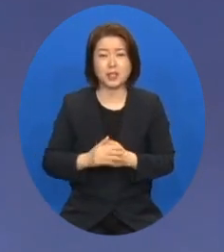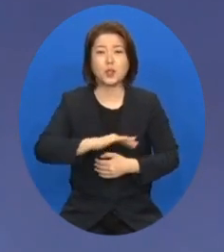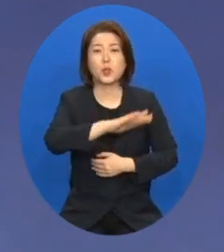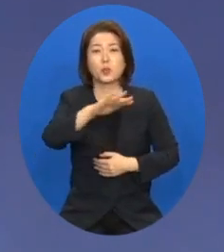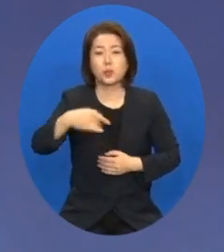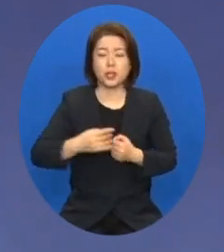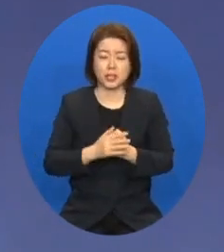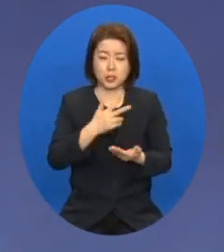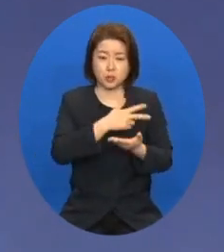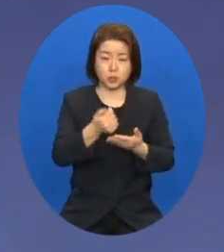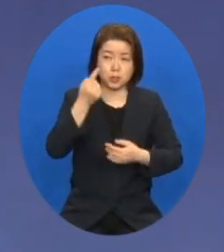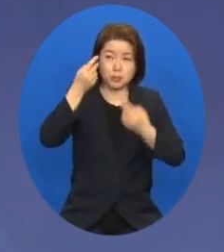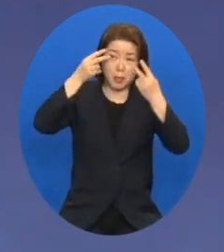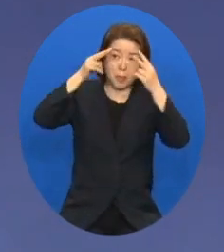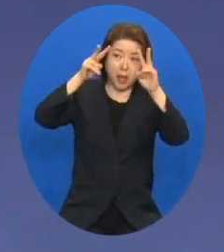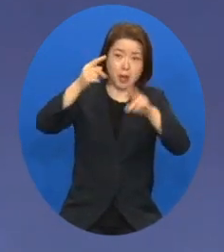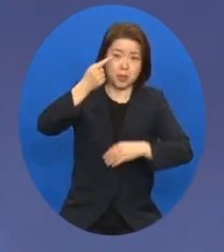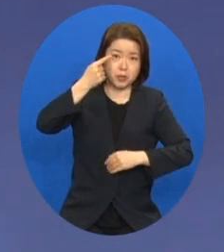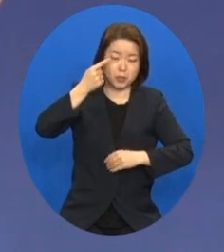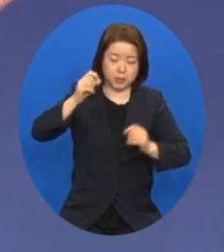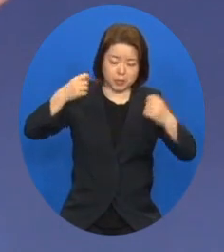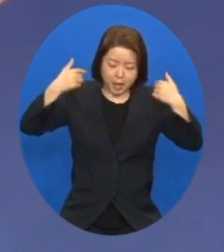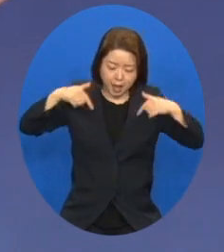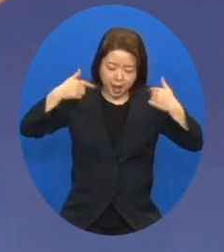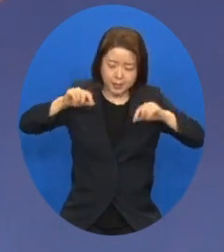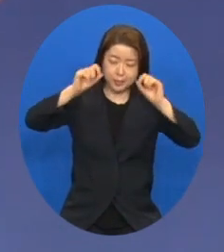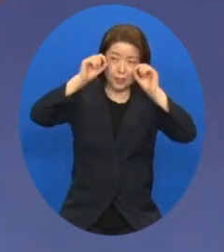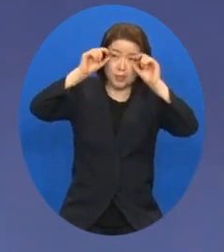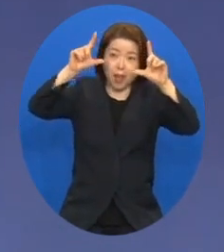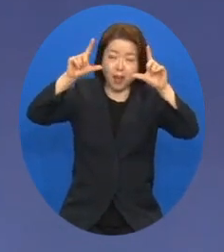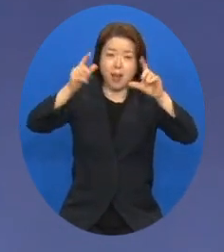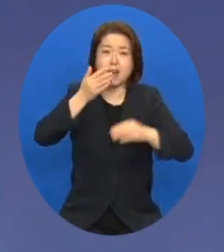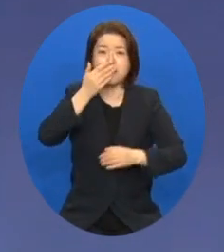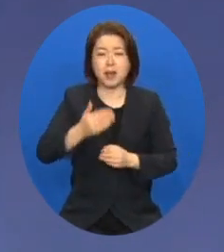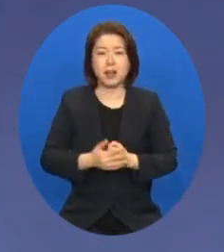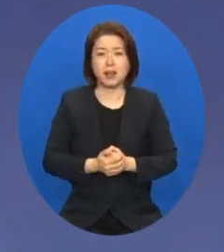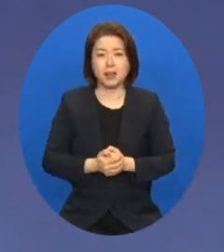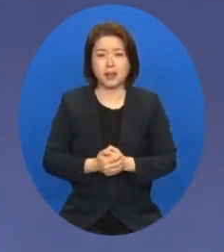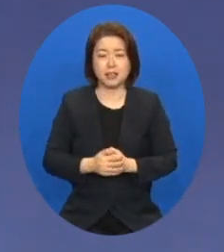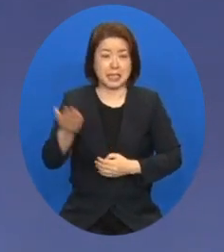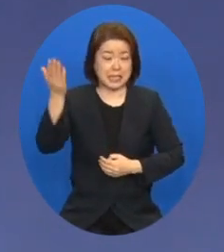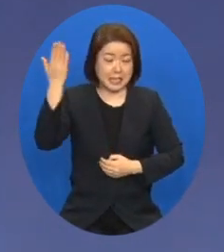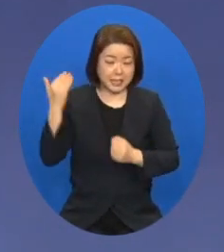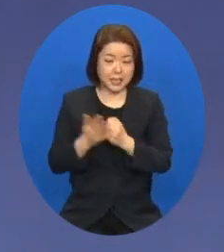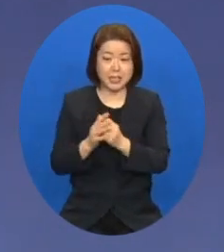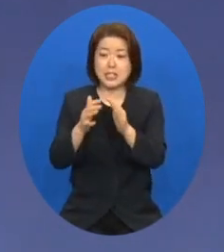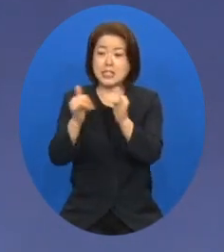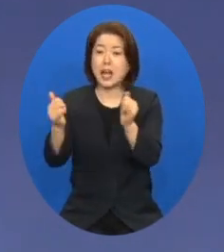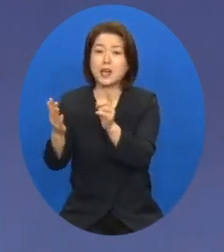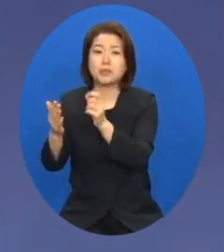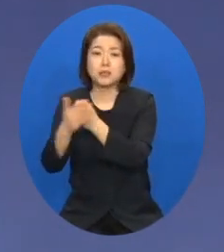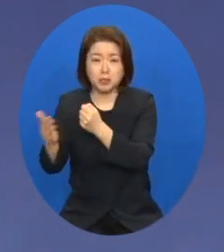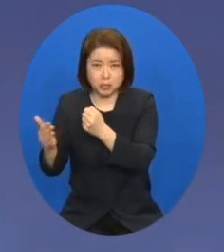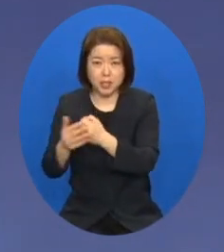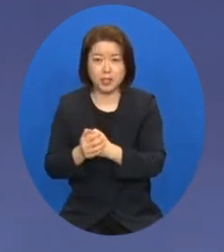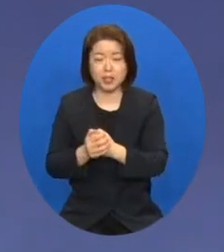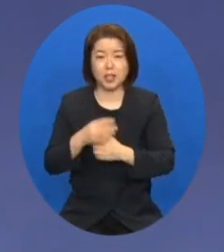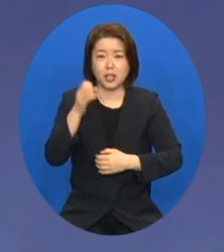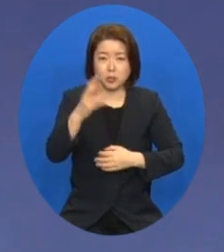바라보는 눈은 어쩌나 열려져 있습니다 그동안에는 사람 때문에 또